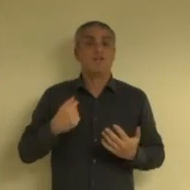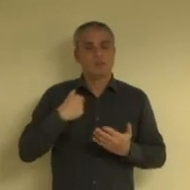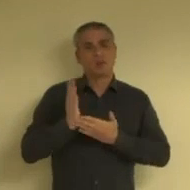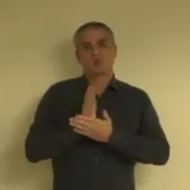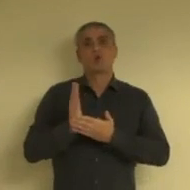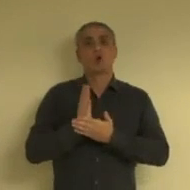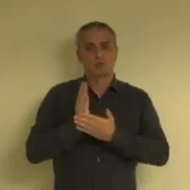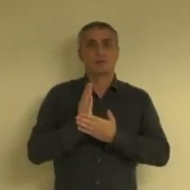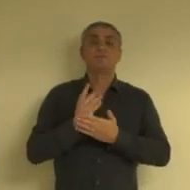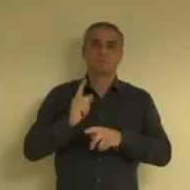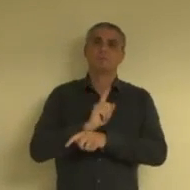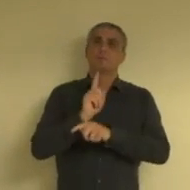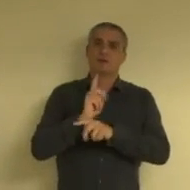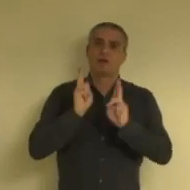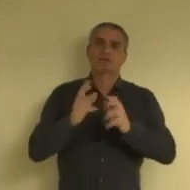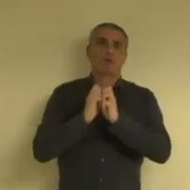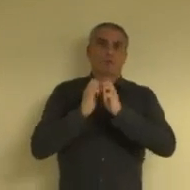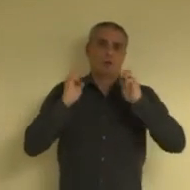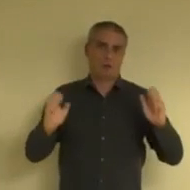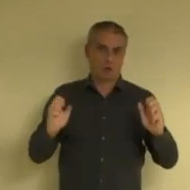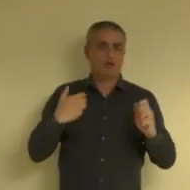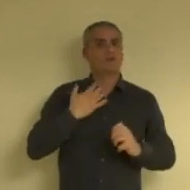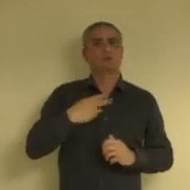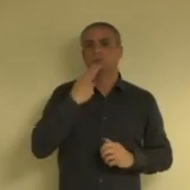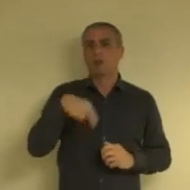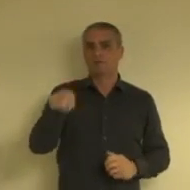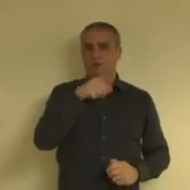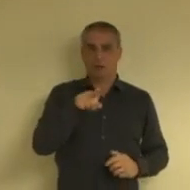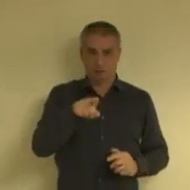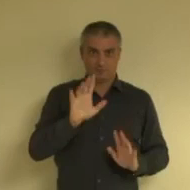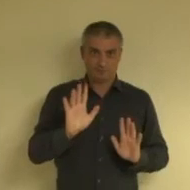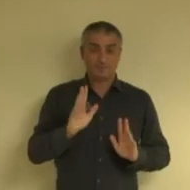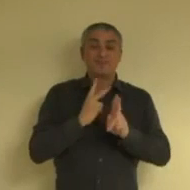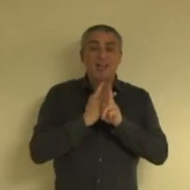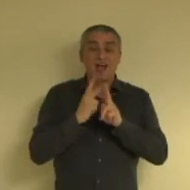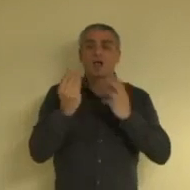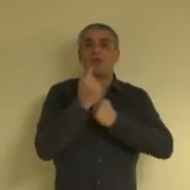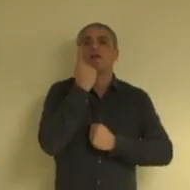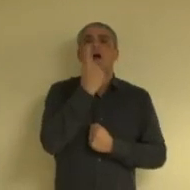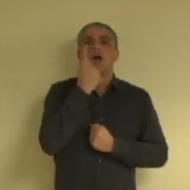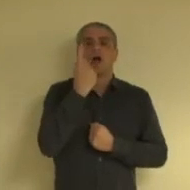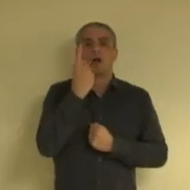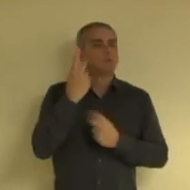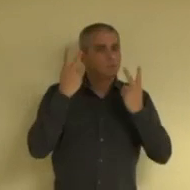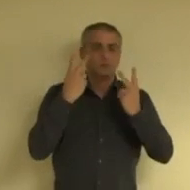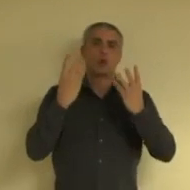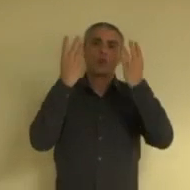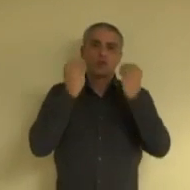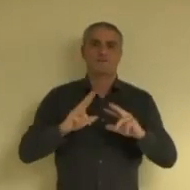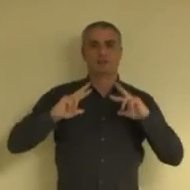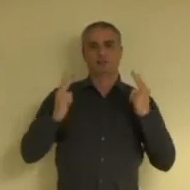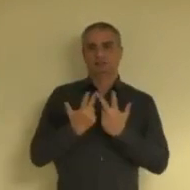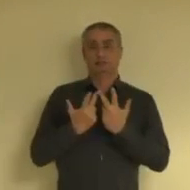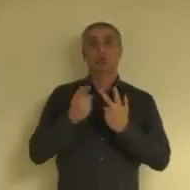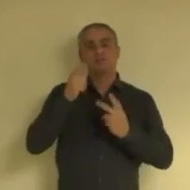אנחנו נערכים בהחלט לתרחישים ארוכים. ואני רוצה להבטיח לכם שרק דבר אחד מנחה אותנו וזה טובת